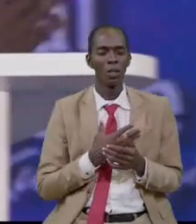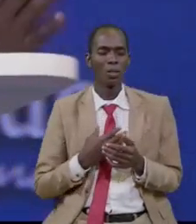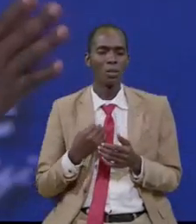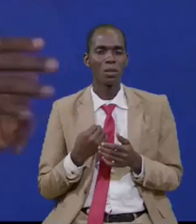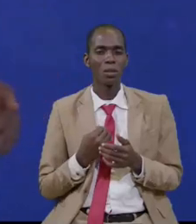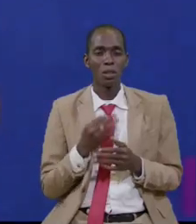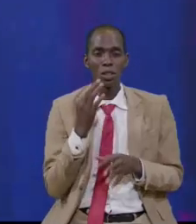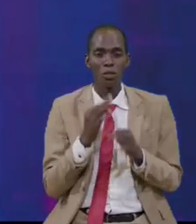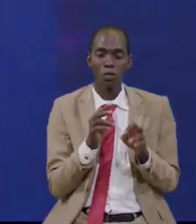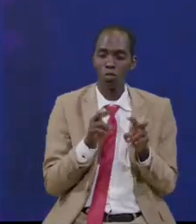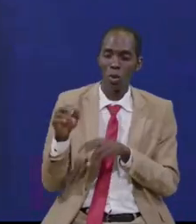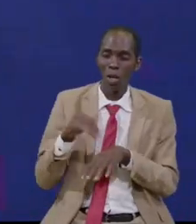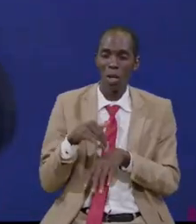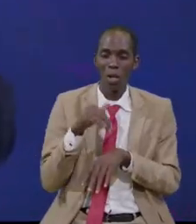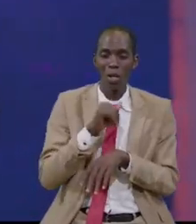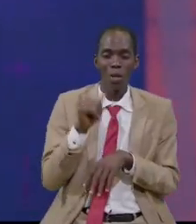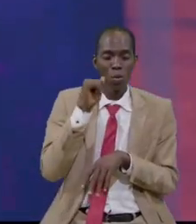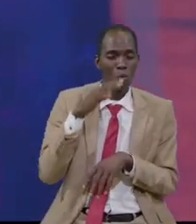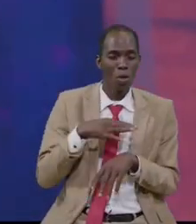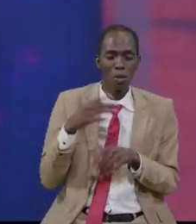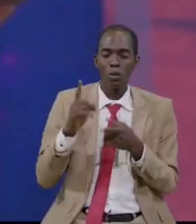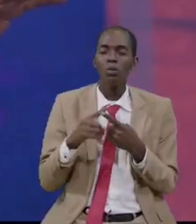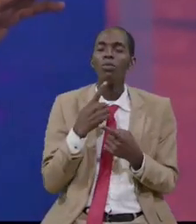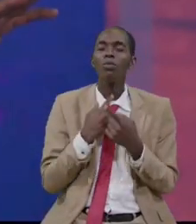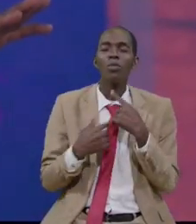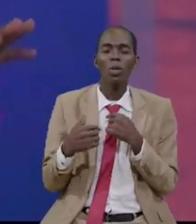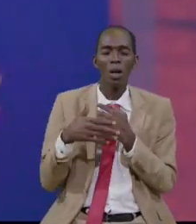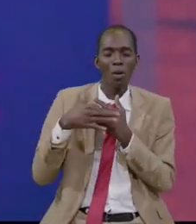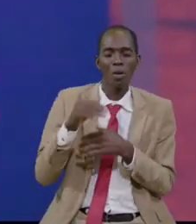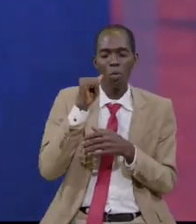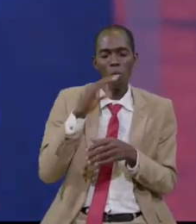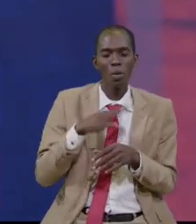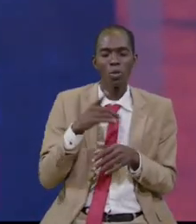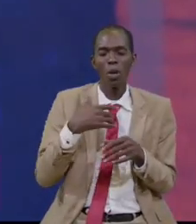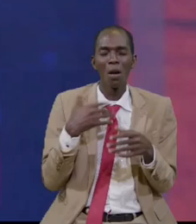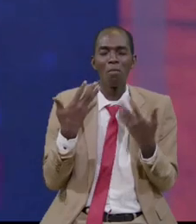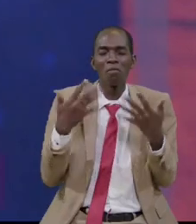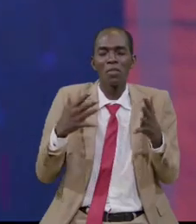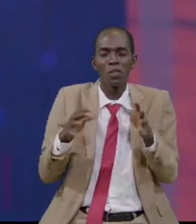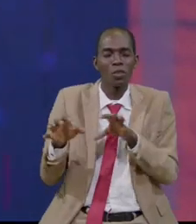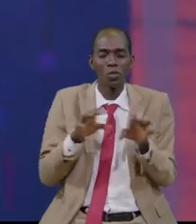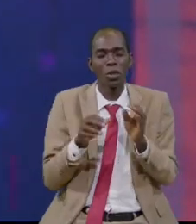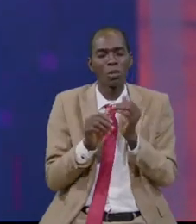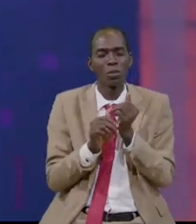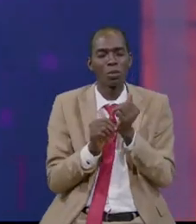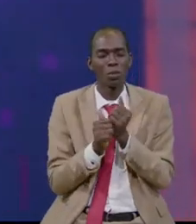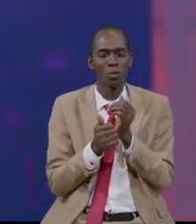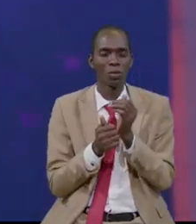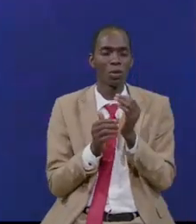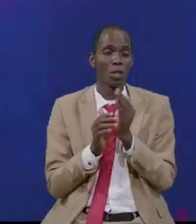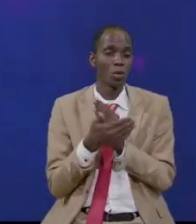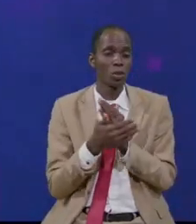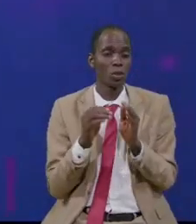vous regardez une femme seulement pour la convoiter. Vous avez commis l'adultère dans votre cœur. Mais quand vous